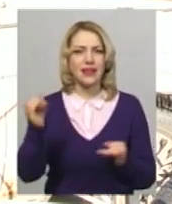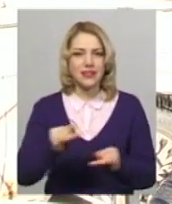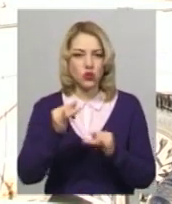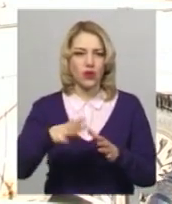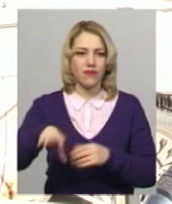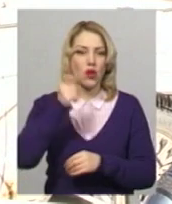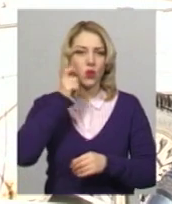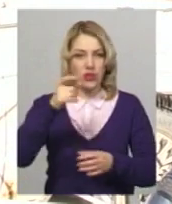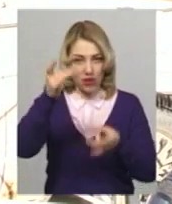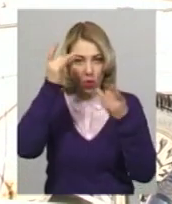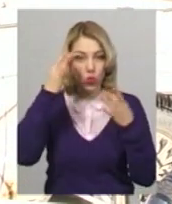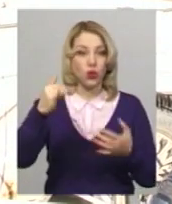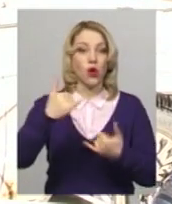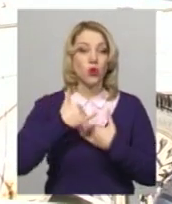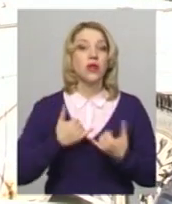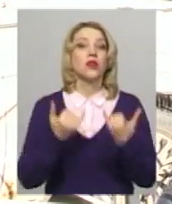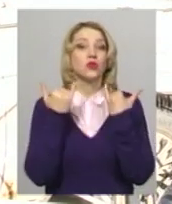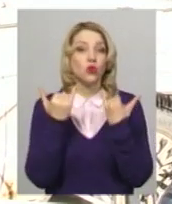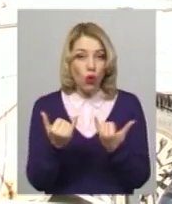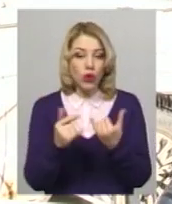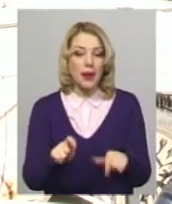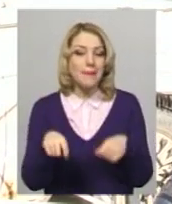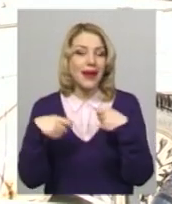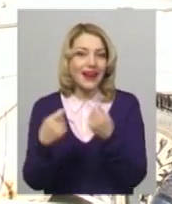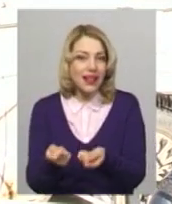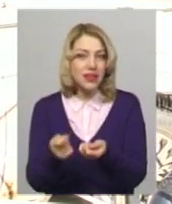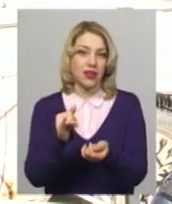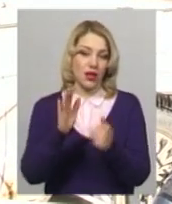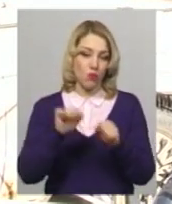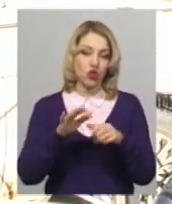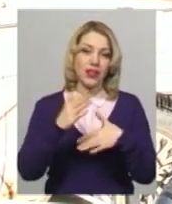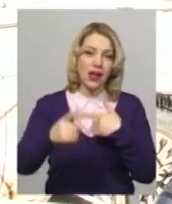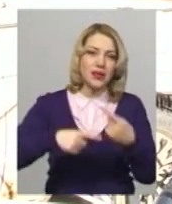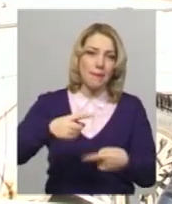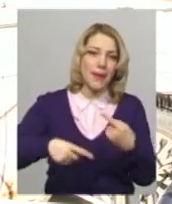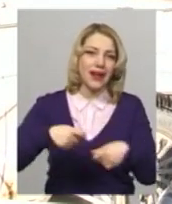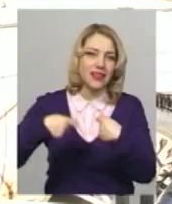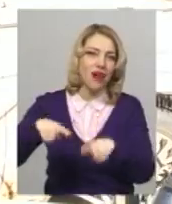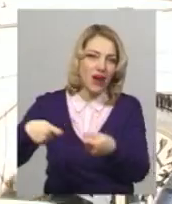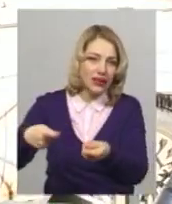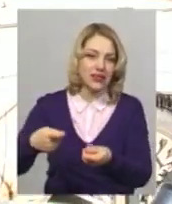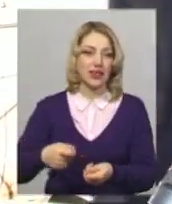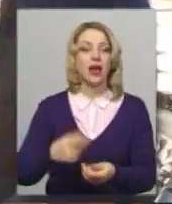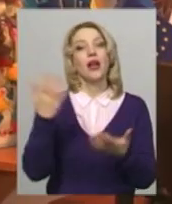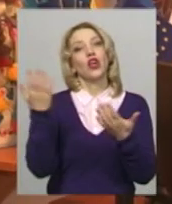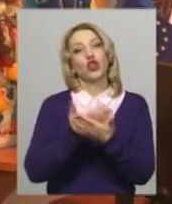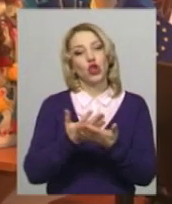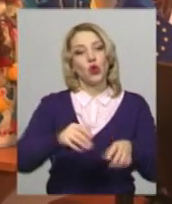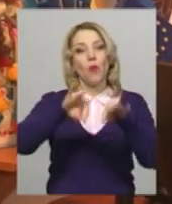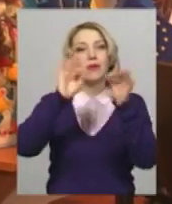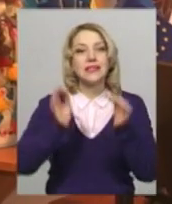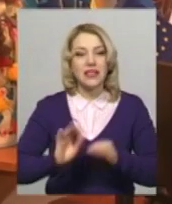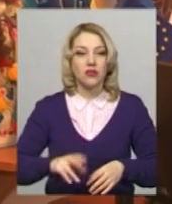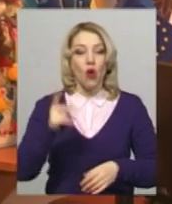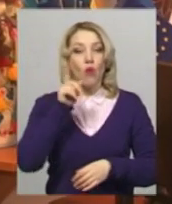культура у нас сьогодні передана і може далі передаватися засобами кіно, кіномистецтва. Поки ж